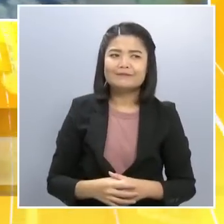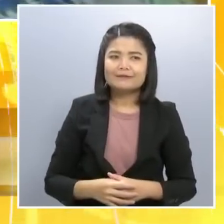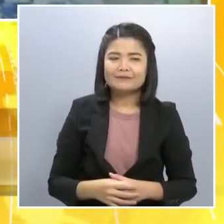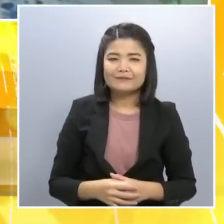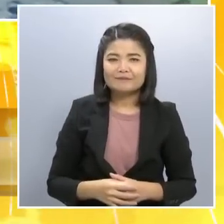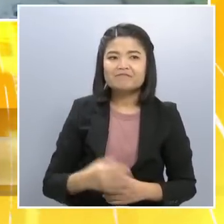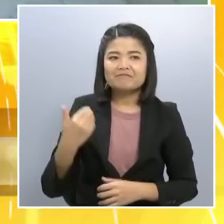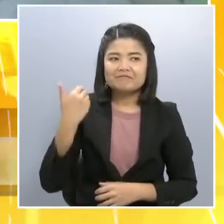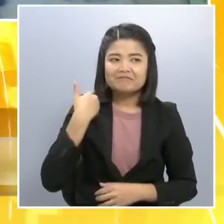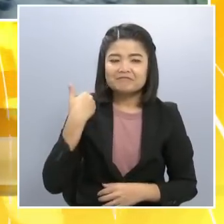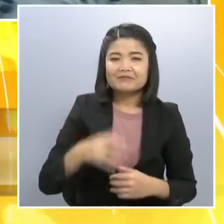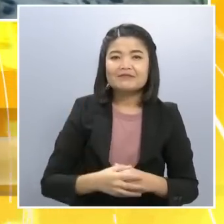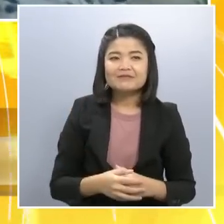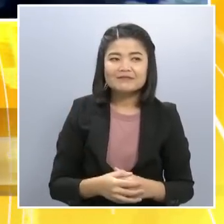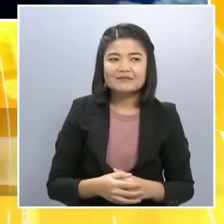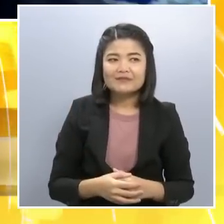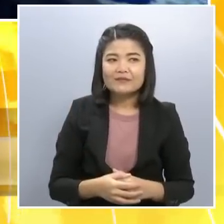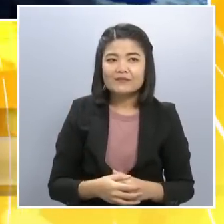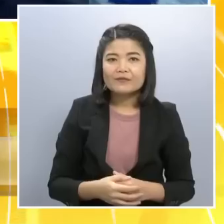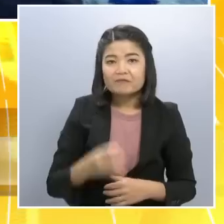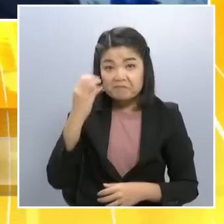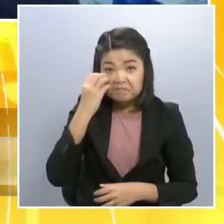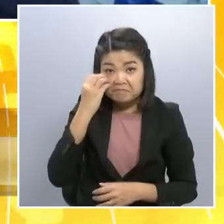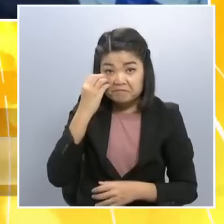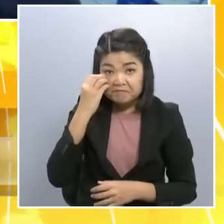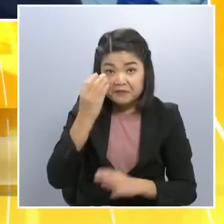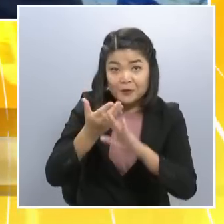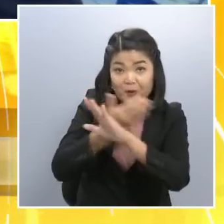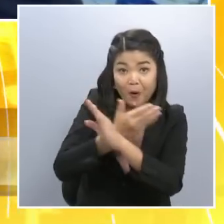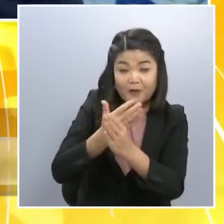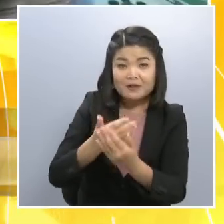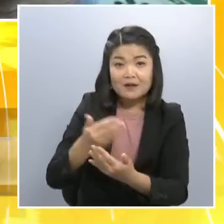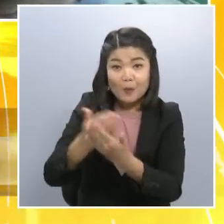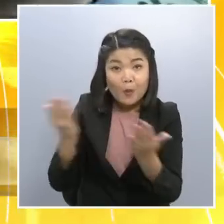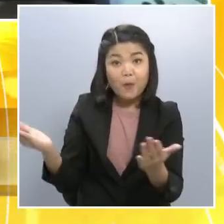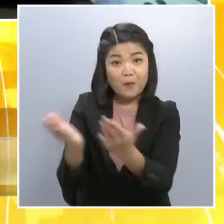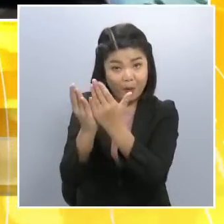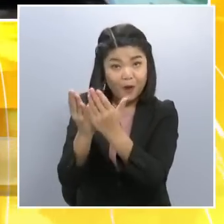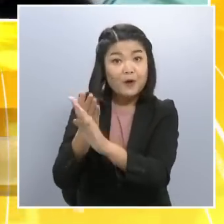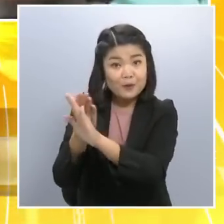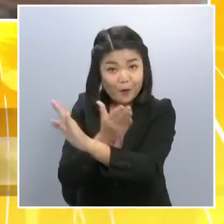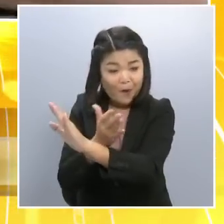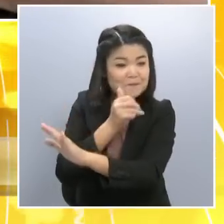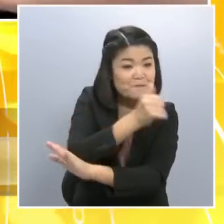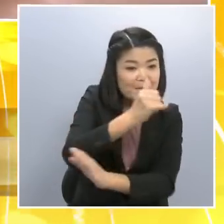จะมีเสียงเรียกร้องให้คุณพิธาก่อนหวยออกงวดต่อไป ไป